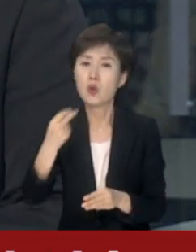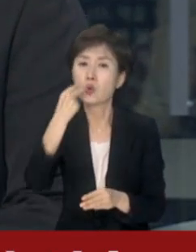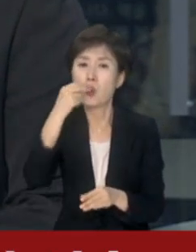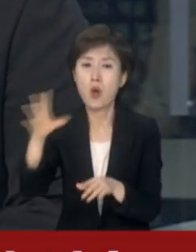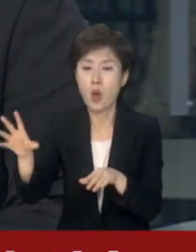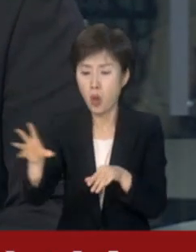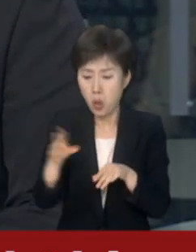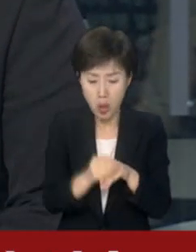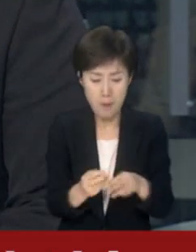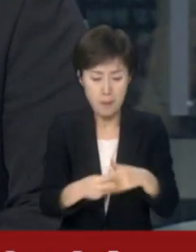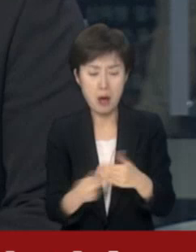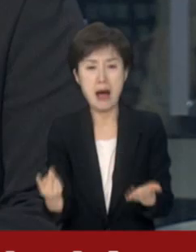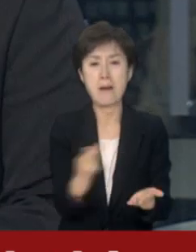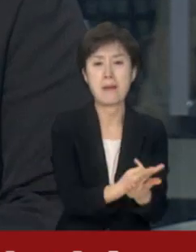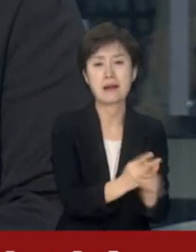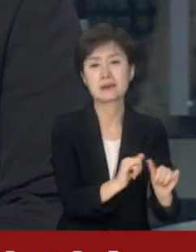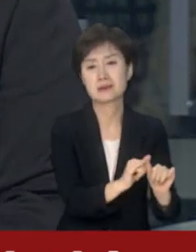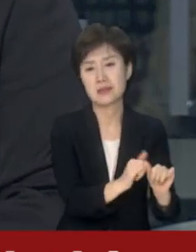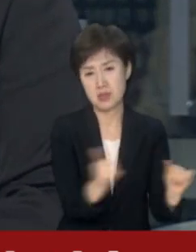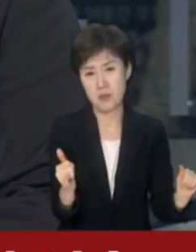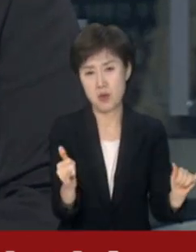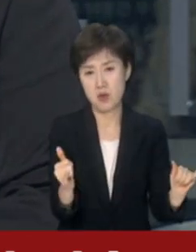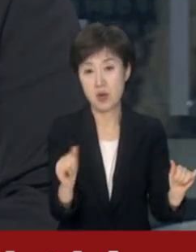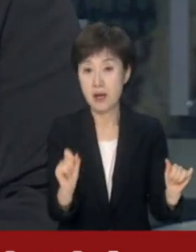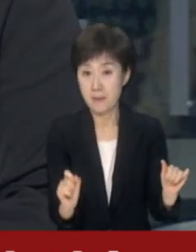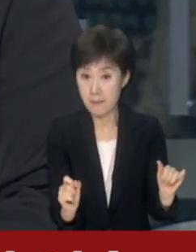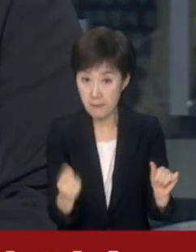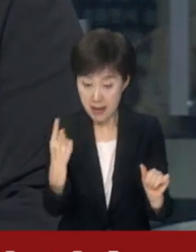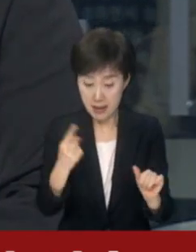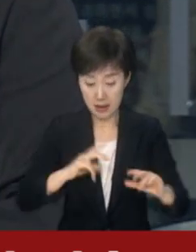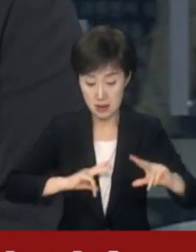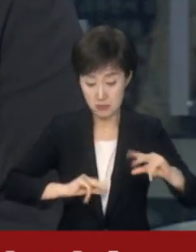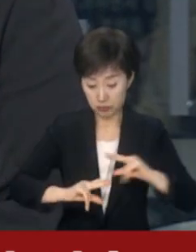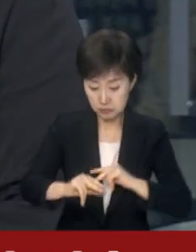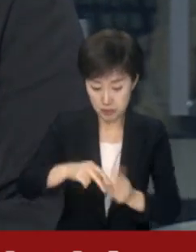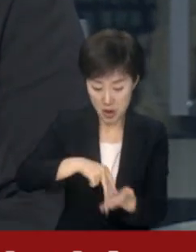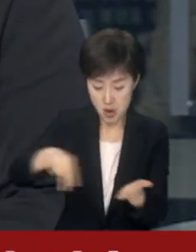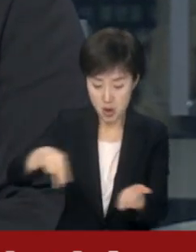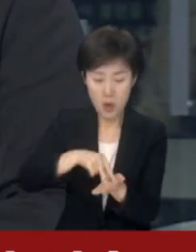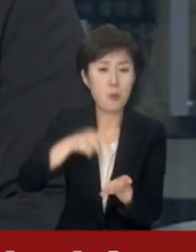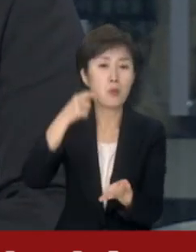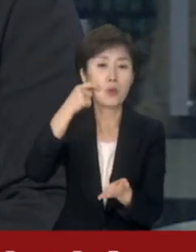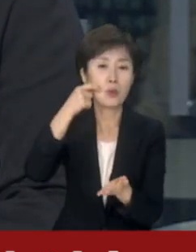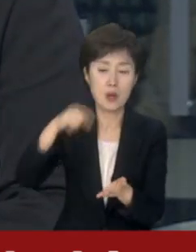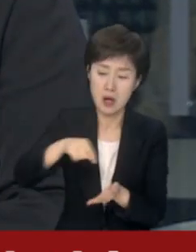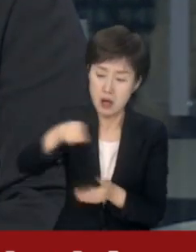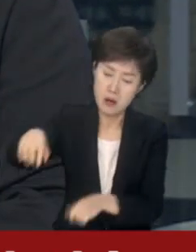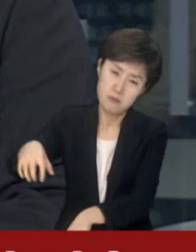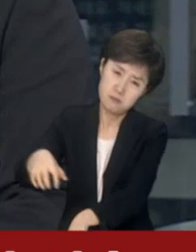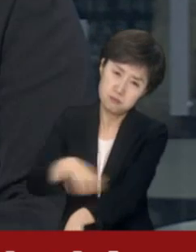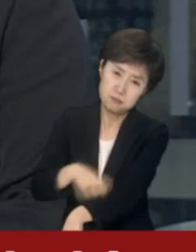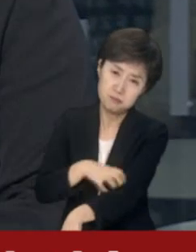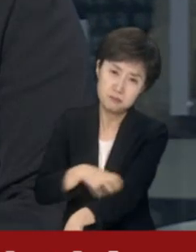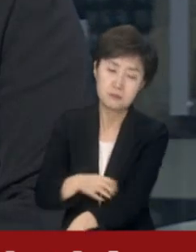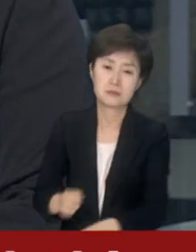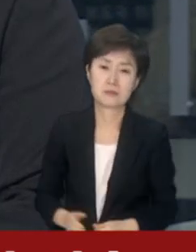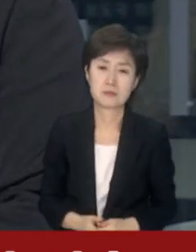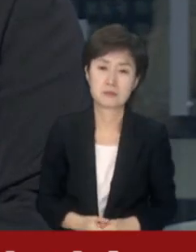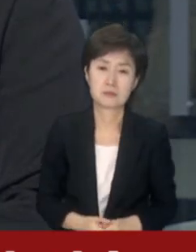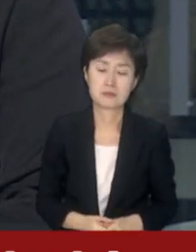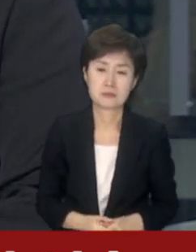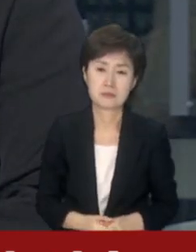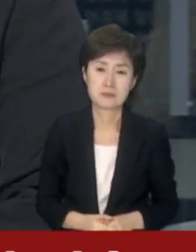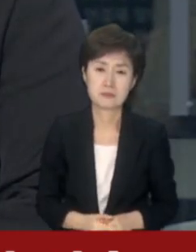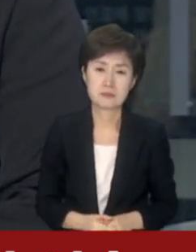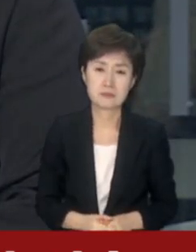역을 지나는 상하이 열차도 약 50분간 무정차 통과하면서 승객들이 불편을 겪었는데요. 자세한 내용 보도국 취재 기자 연결해서 들어보도록